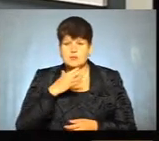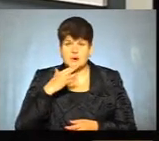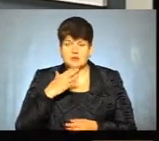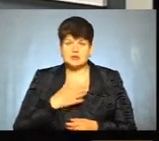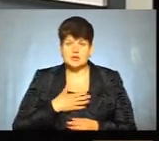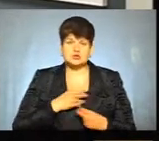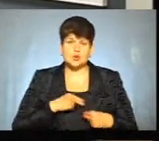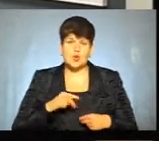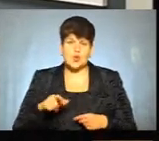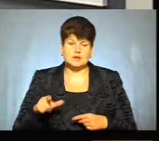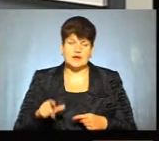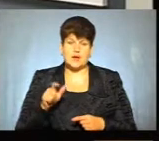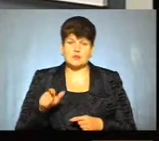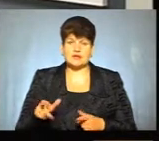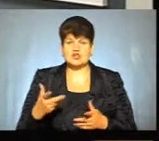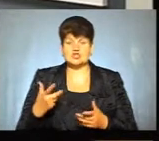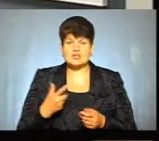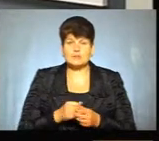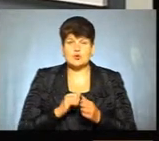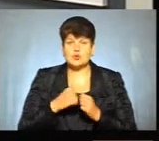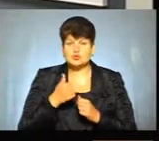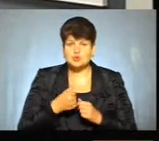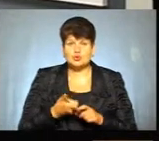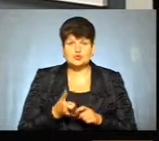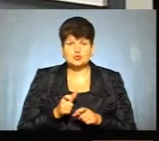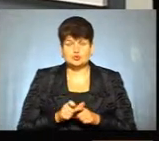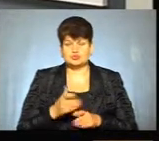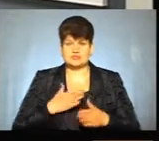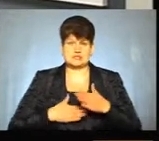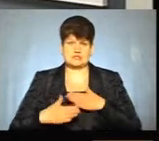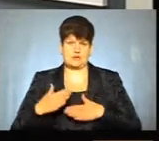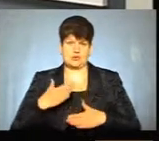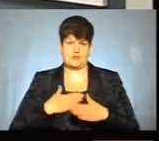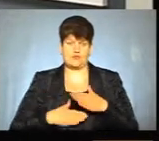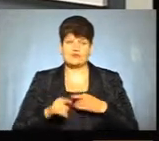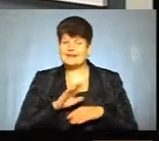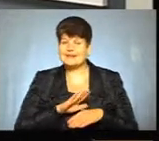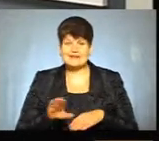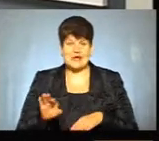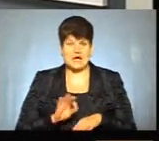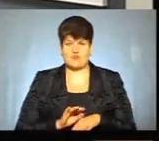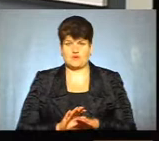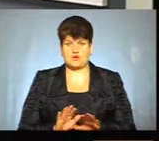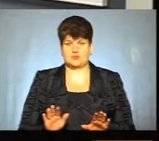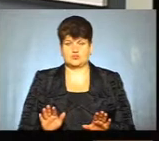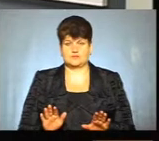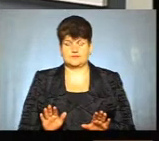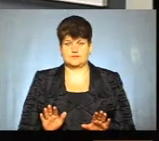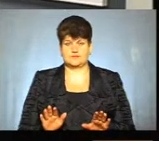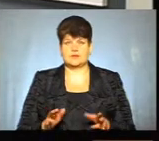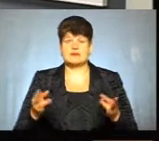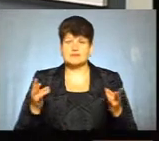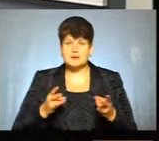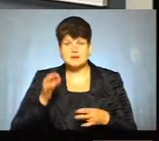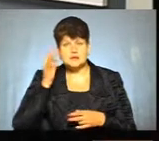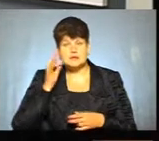колег, і багато людей, які щеплюються щорічно, і вони дуже від цього задоволені, тому що вони не хворіють. Треба